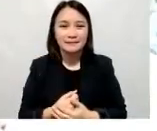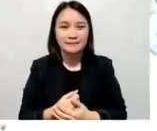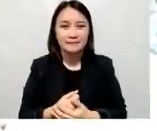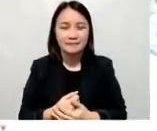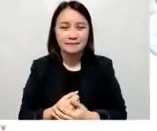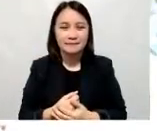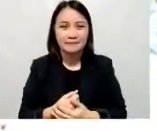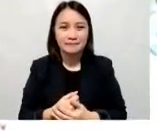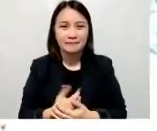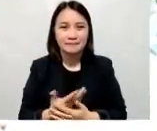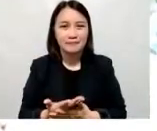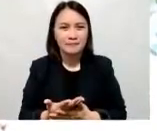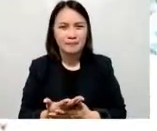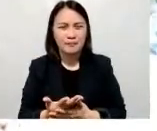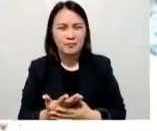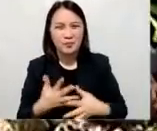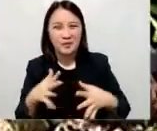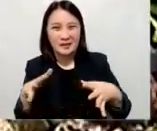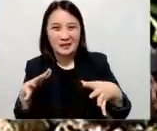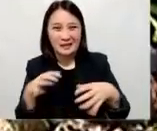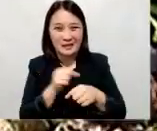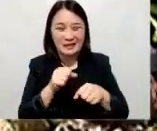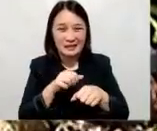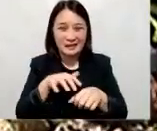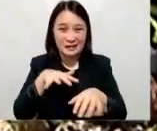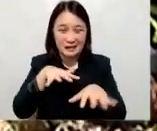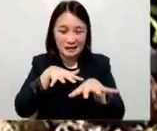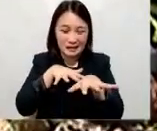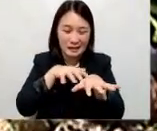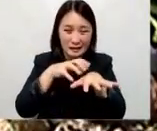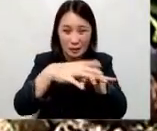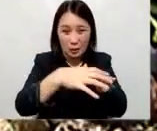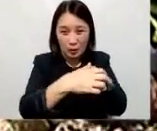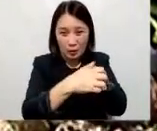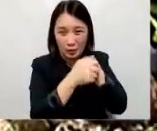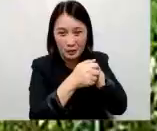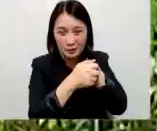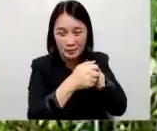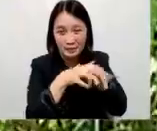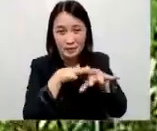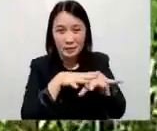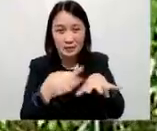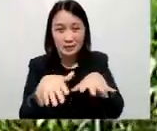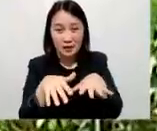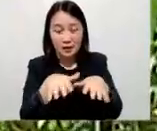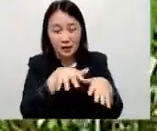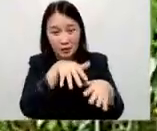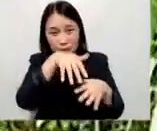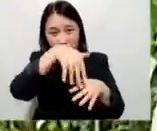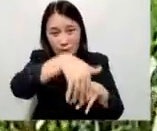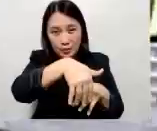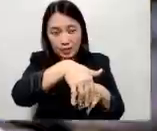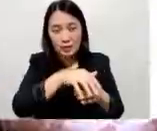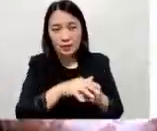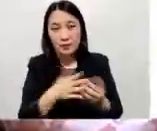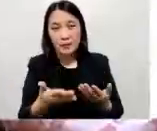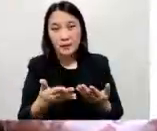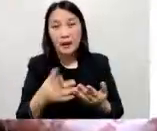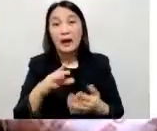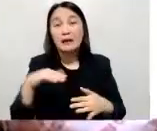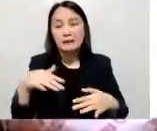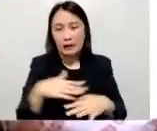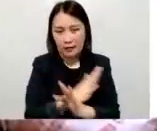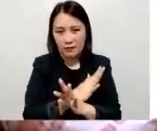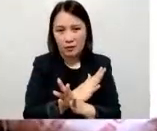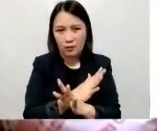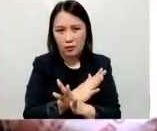Tila na yuping latah ang wing van na ito matapos mahulog ang unahang bahagi nito sa kanal sa barangay Baganihan, Davao City. Nagkalat sa